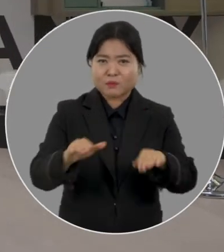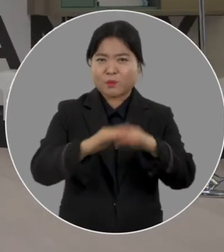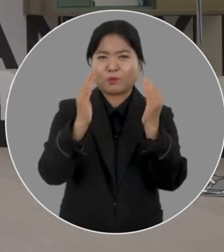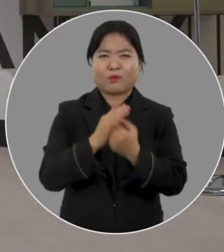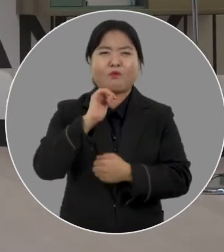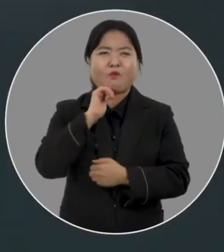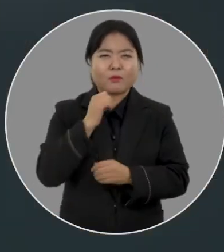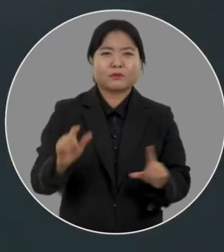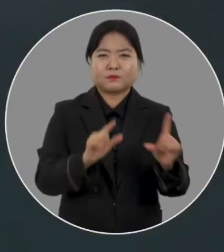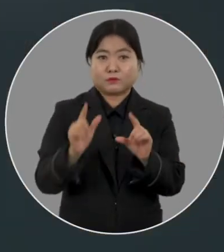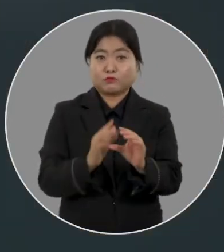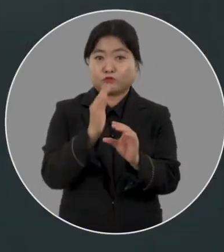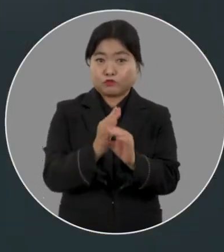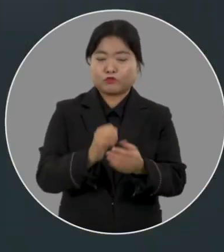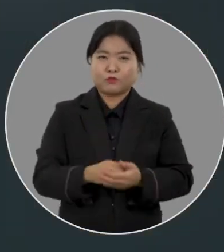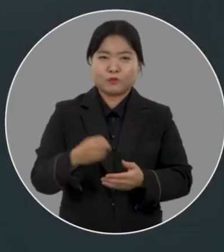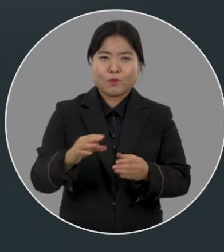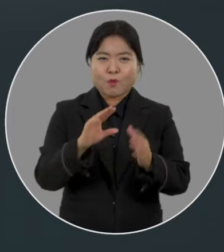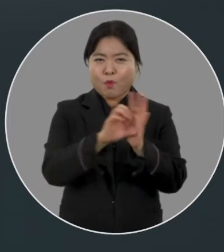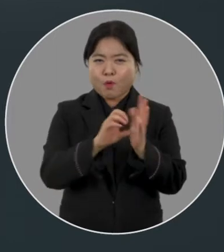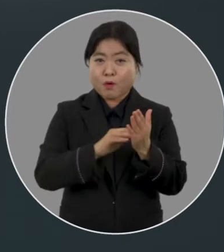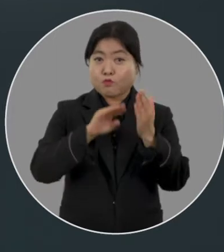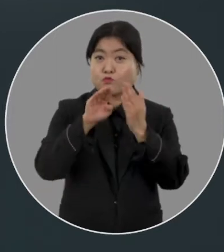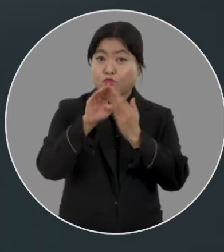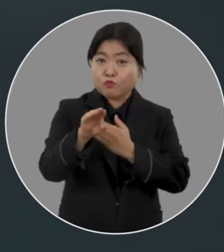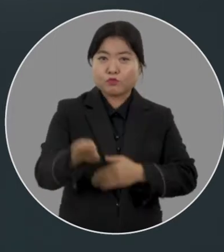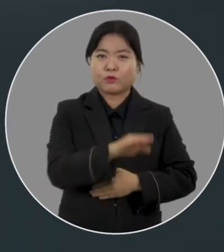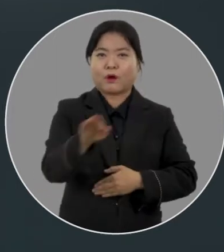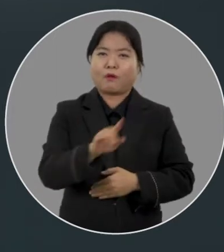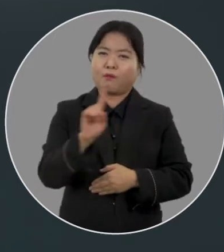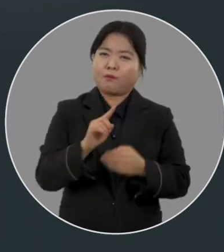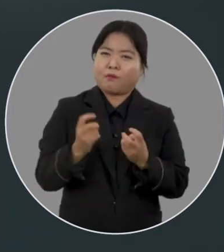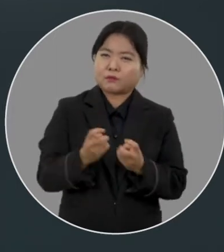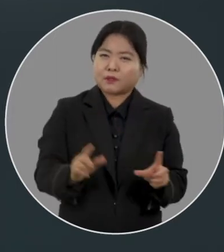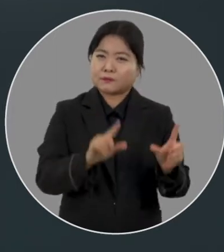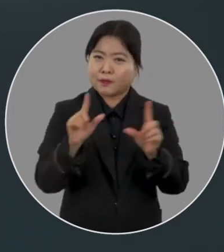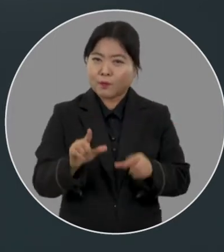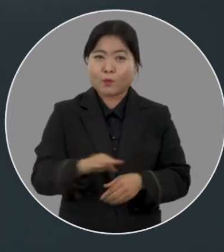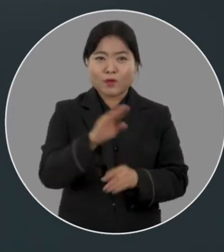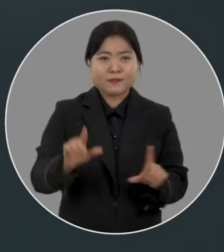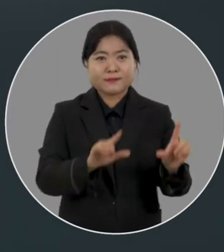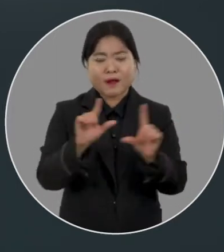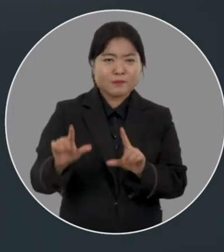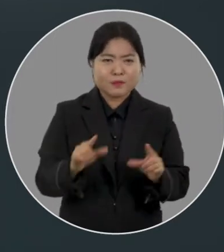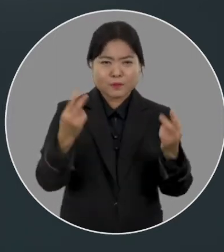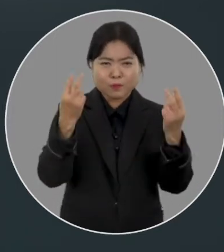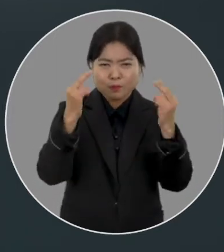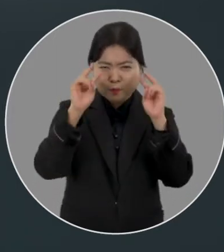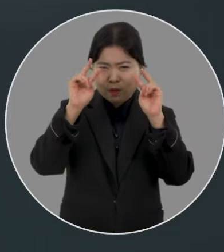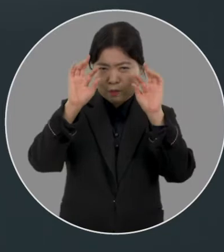지내고 있습니다. 또 포스트 코로나 시대 우리가 어떻게 살아가고 우리의 삶을